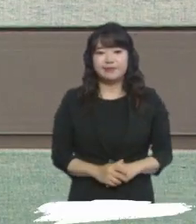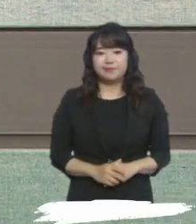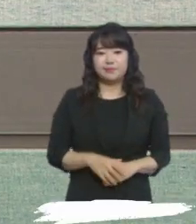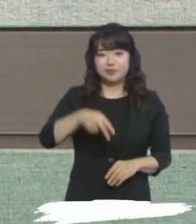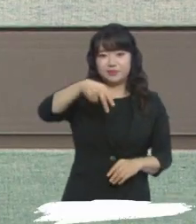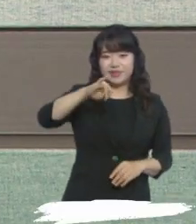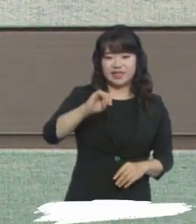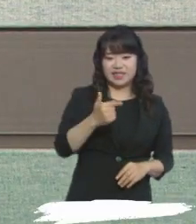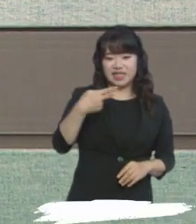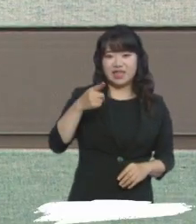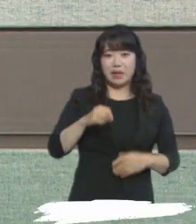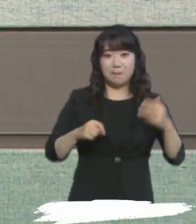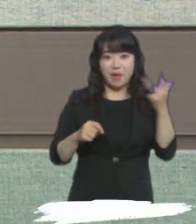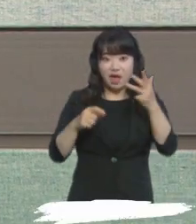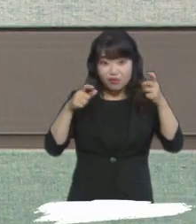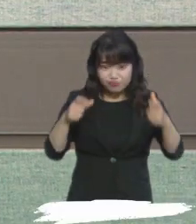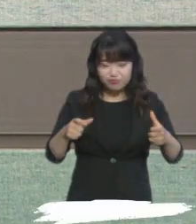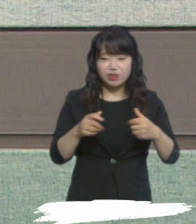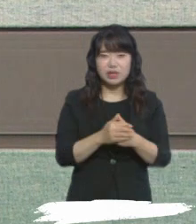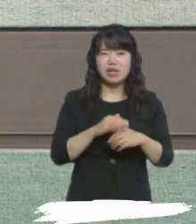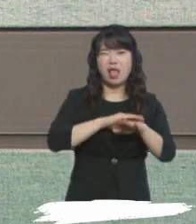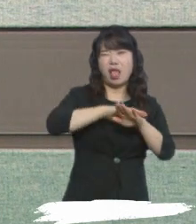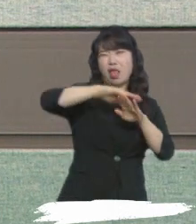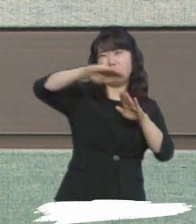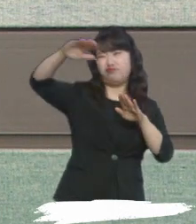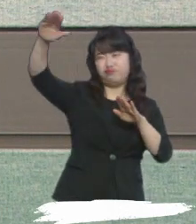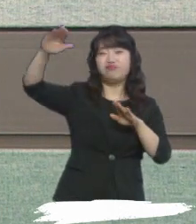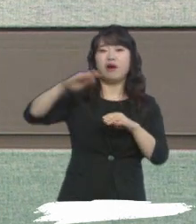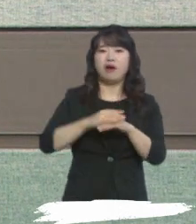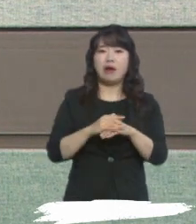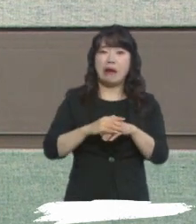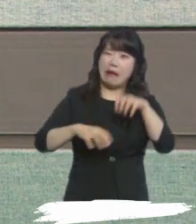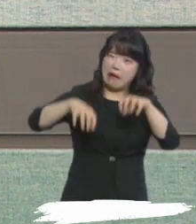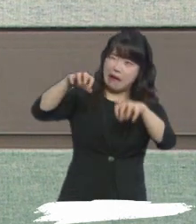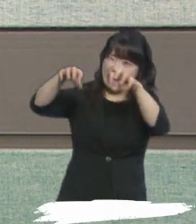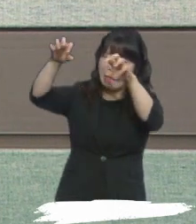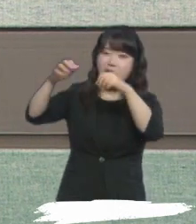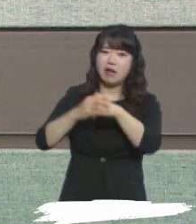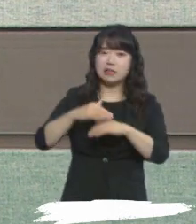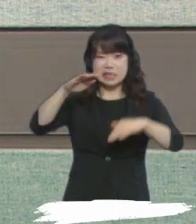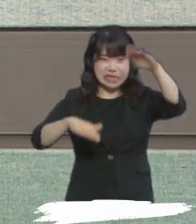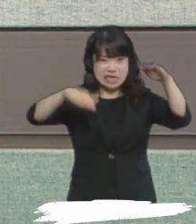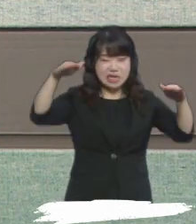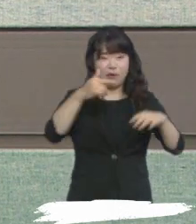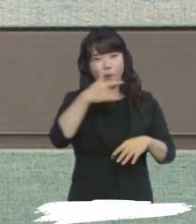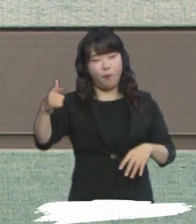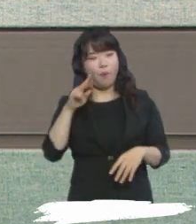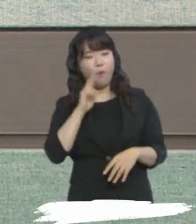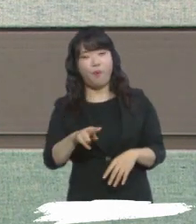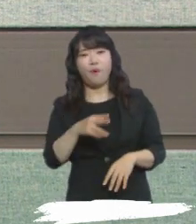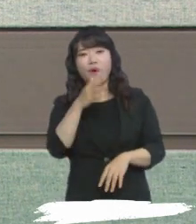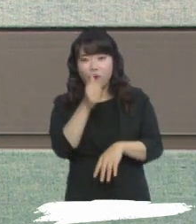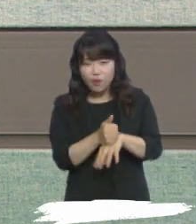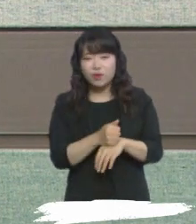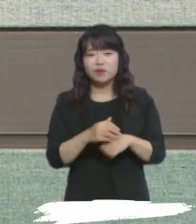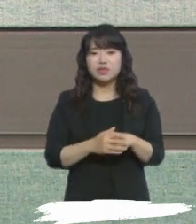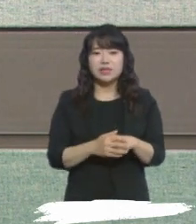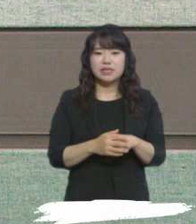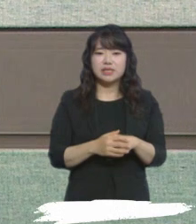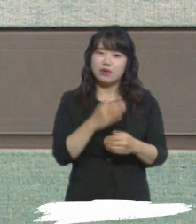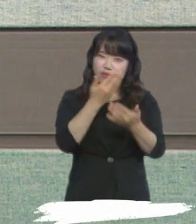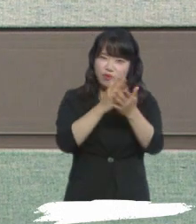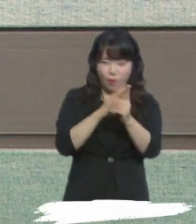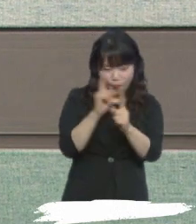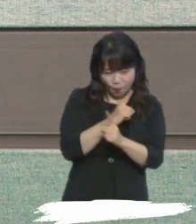신당 8구역은 그 급경사지에 상당히 지형의 단차가 많은 지역입니다. 그래서 이 지역이 이제 주거 환경이